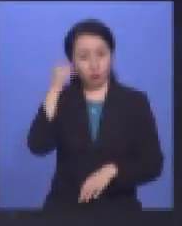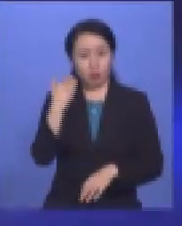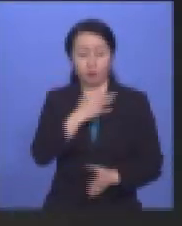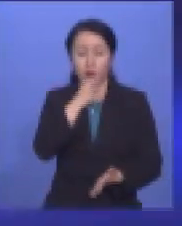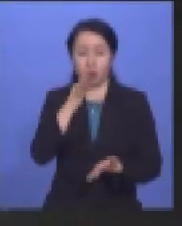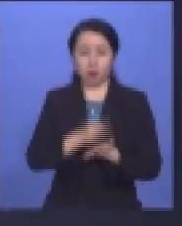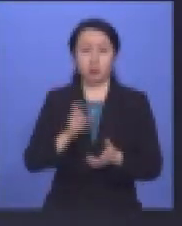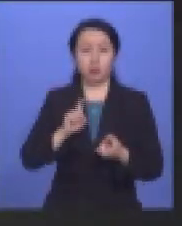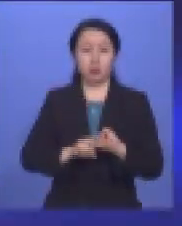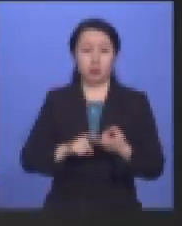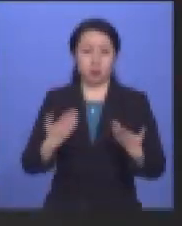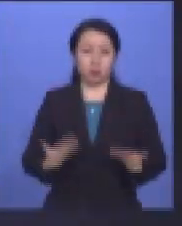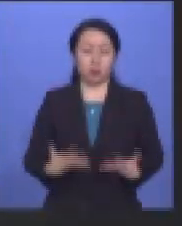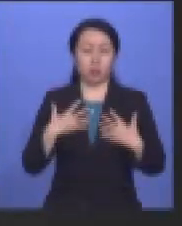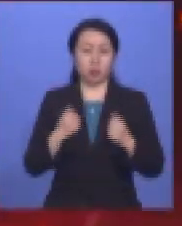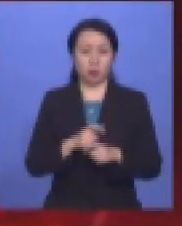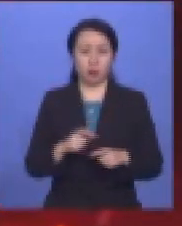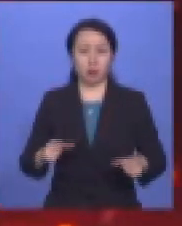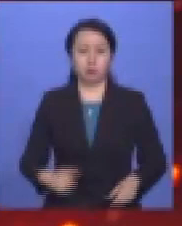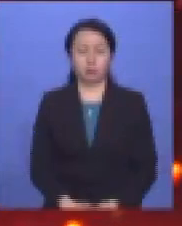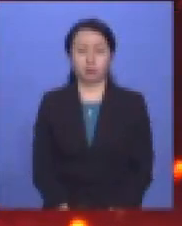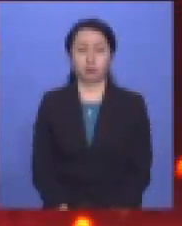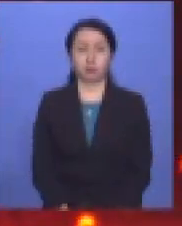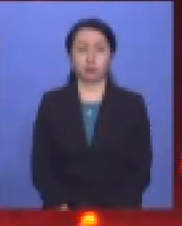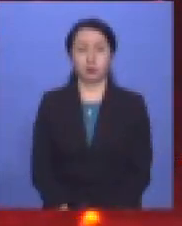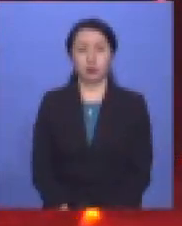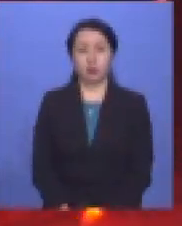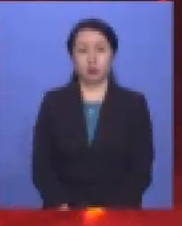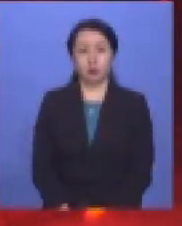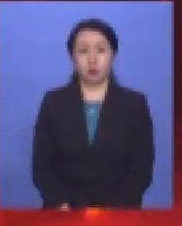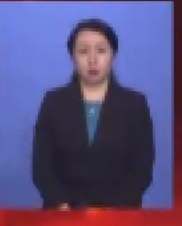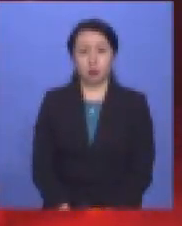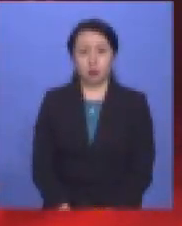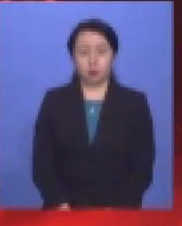вашей ответственности зависит Жизнь и здоровье граждан Илья кудыков при содействии пресс-службы областного департамента полиции